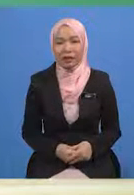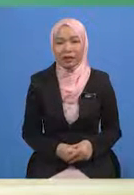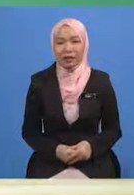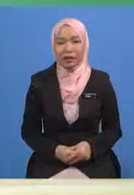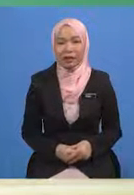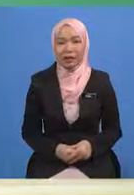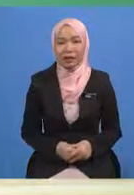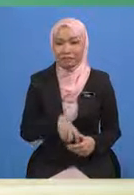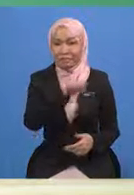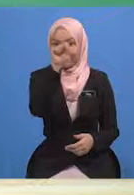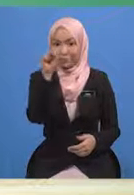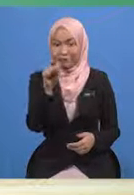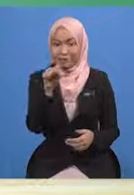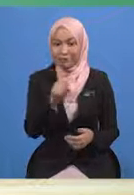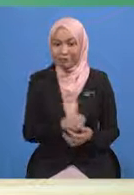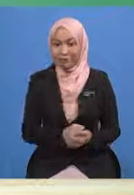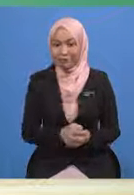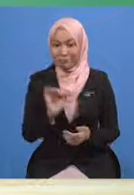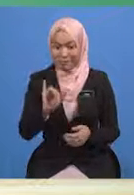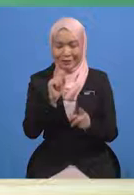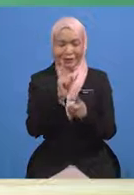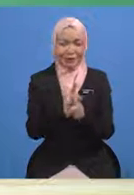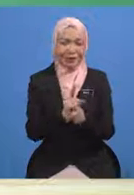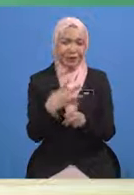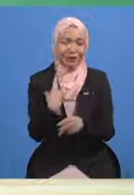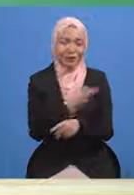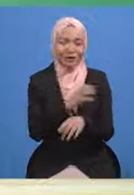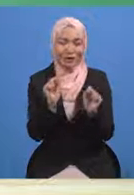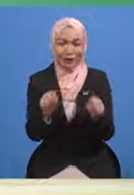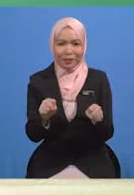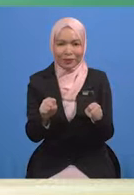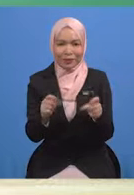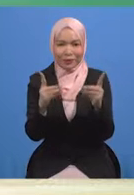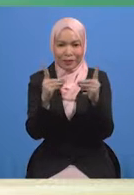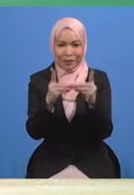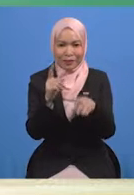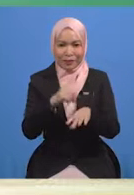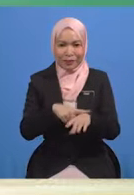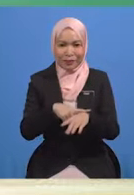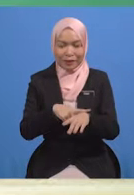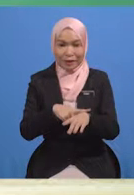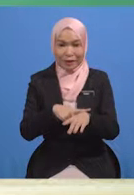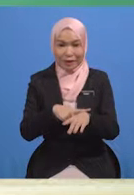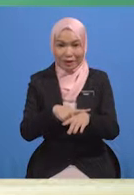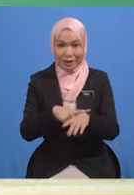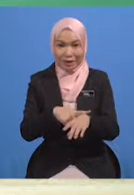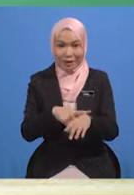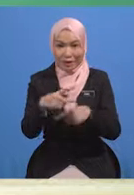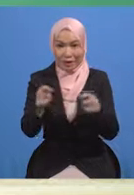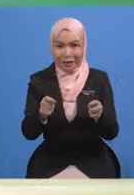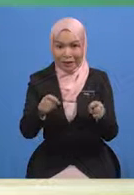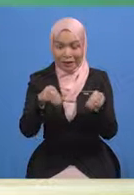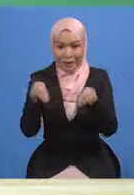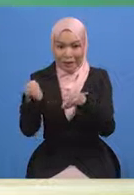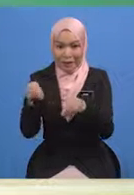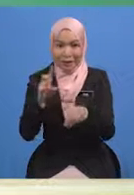Betul. Kita boleh menemui tanah kebun di kebun sayur. Ia